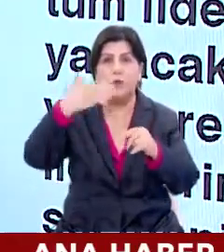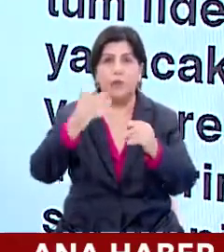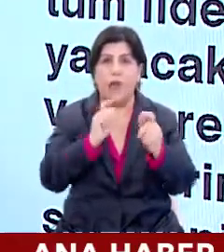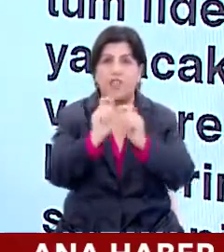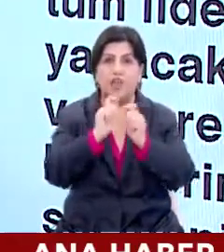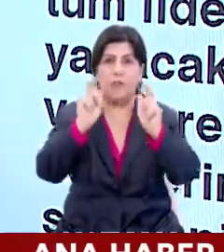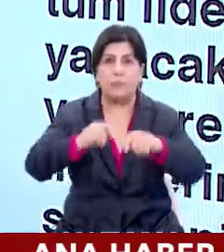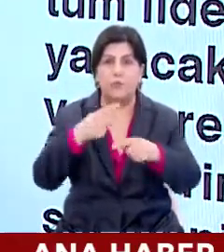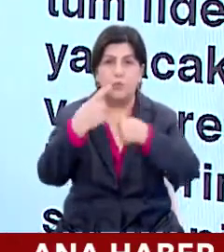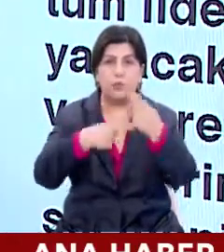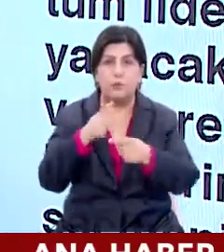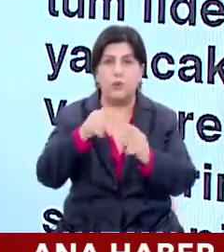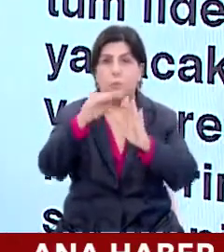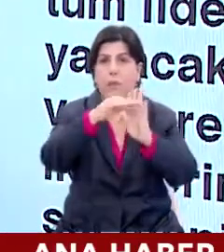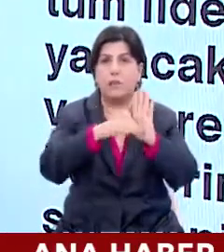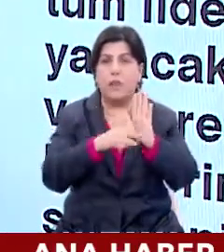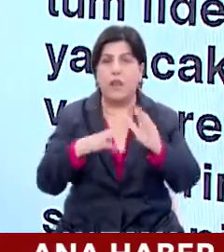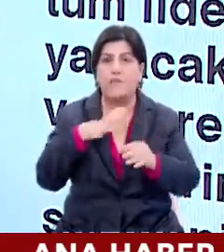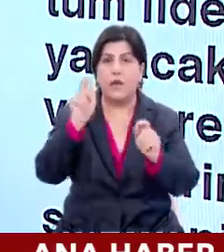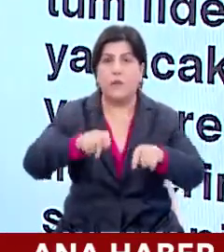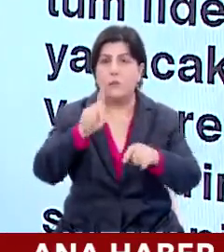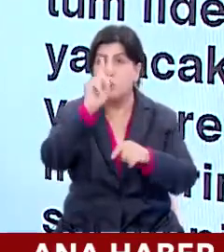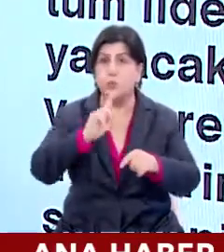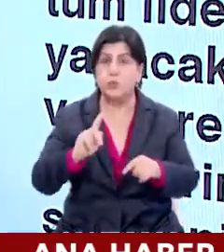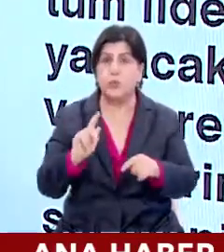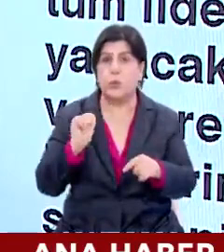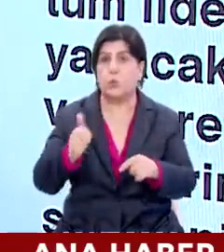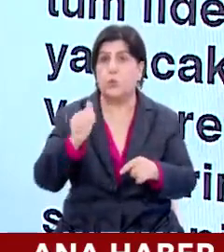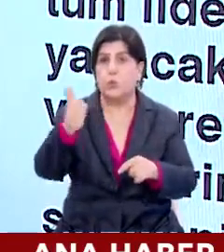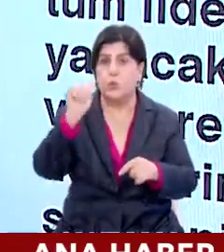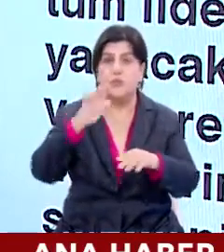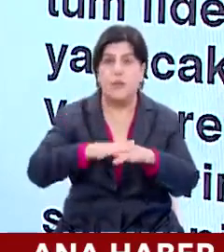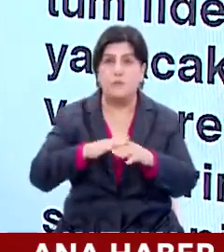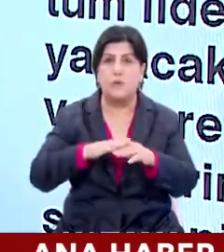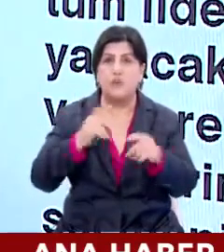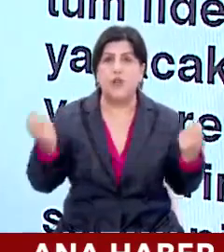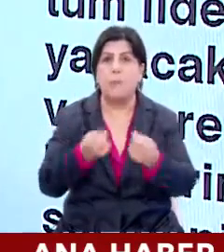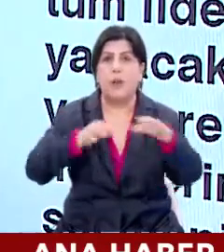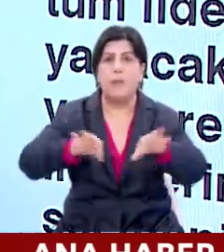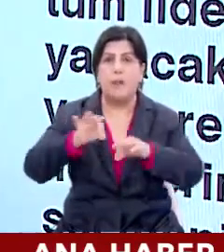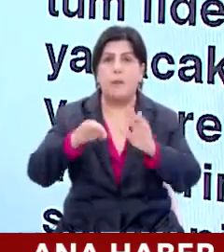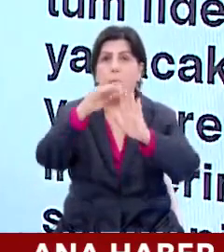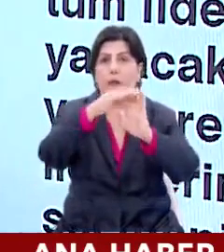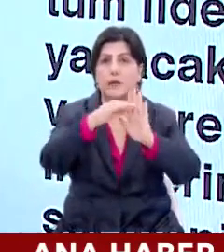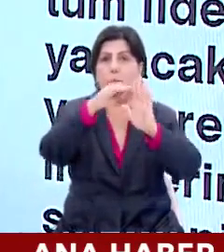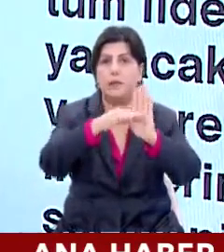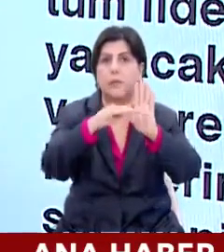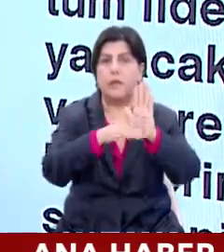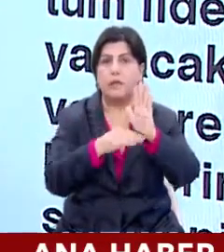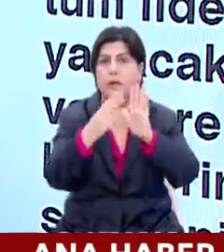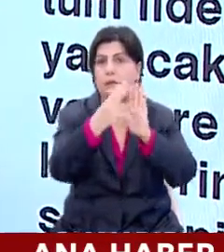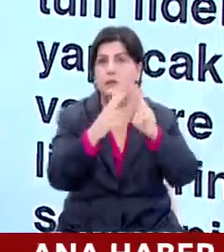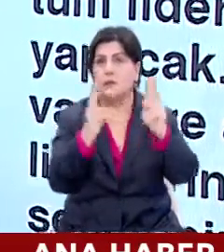anlaşmalar yapılacak diyor Böyle maddeler var İşte o 100 günde yapılacakların eylem planı bu madde madde sıralanmış ve